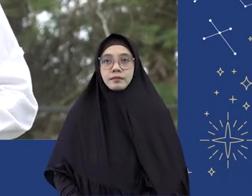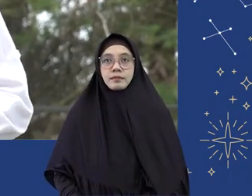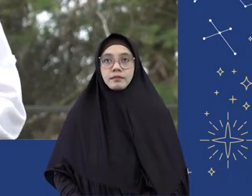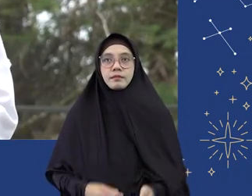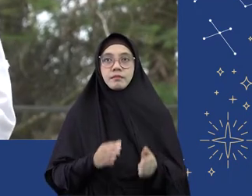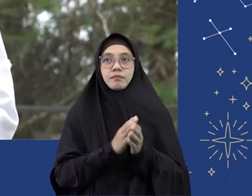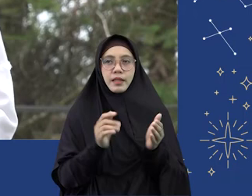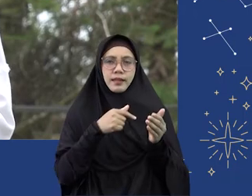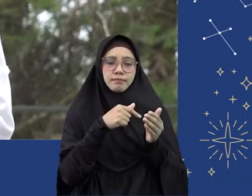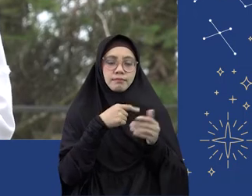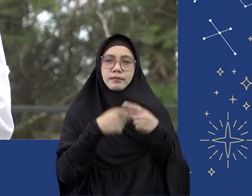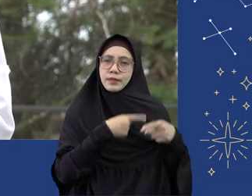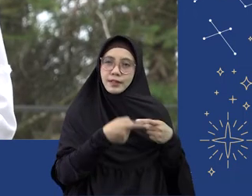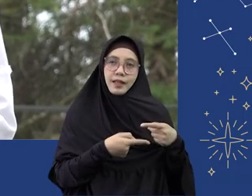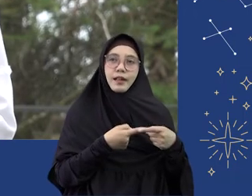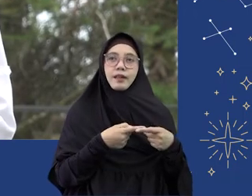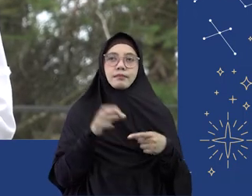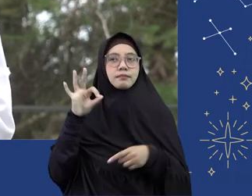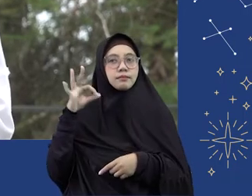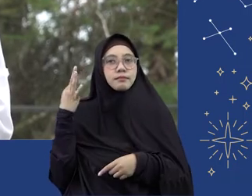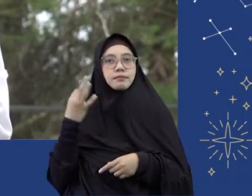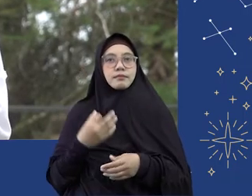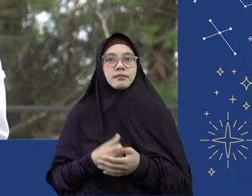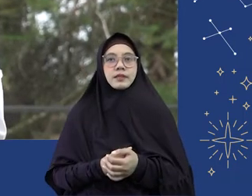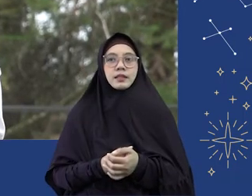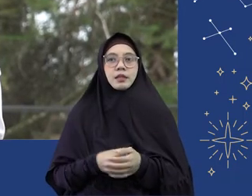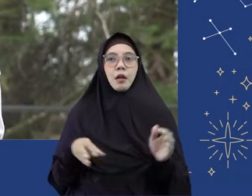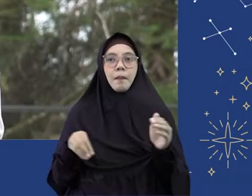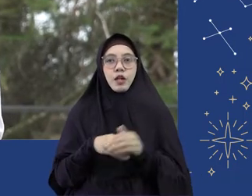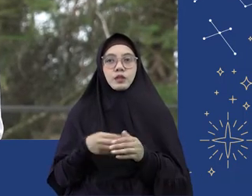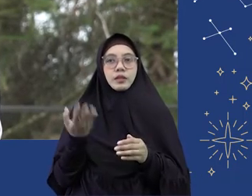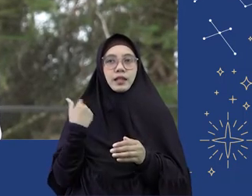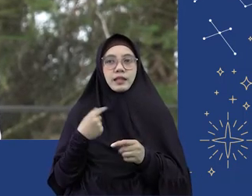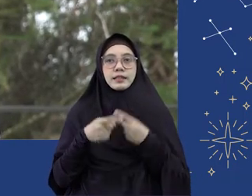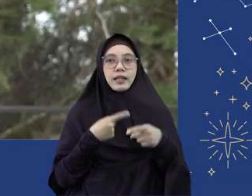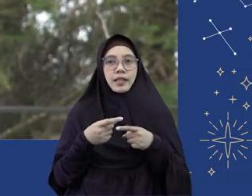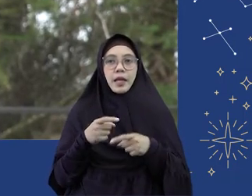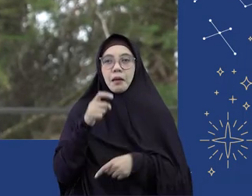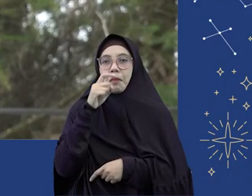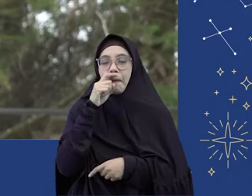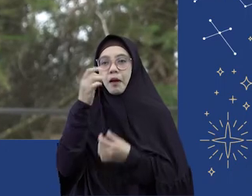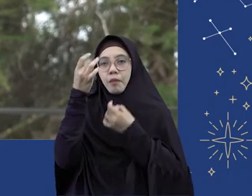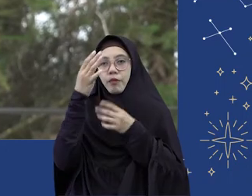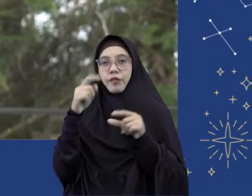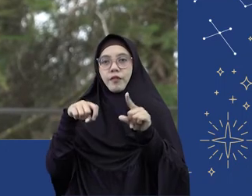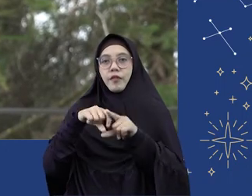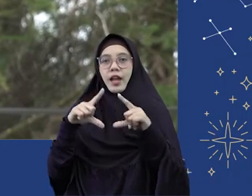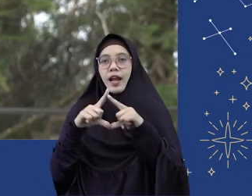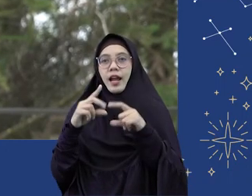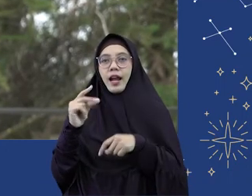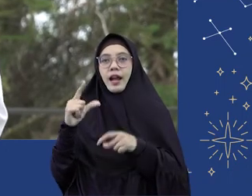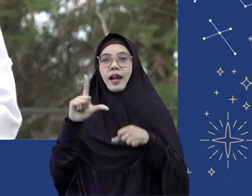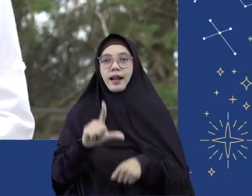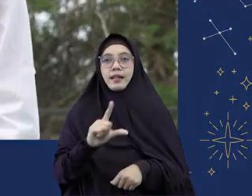banyak cerita termasuk narasi dari bapak carld tadi kami persilahkan untuk video observatorium